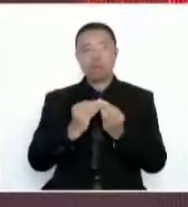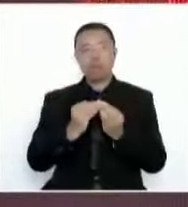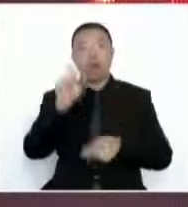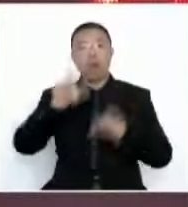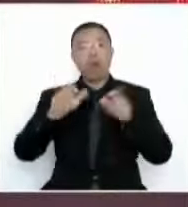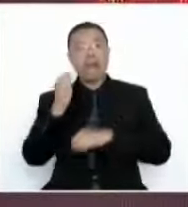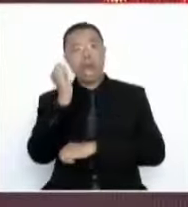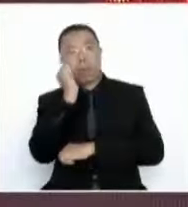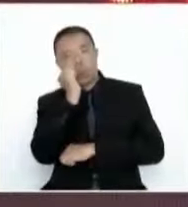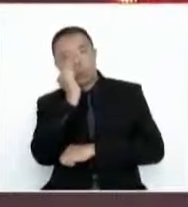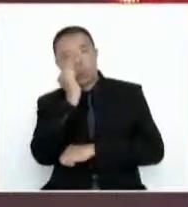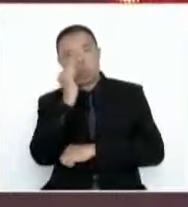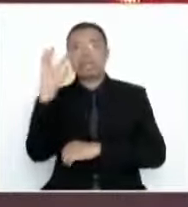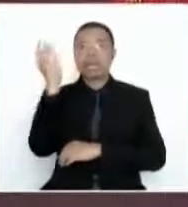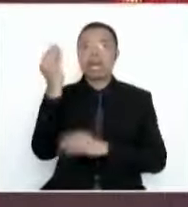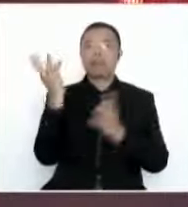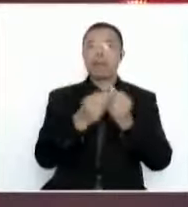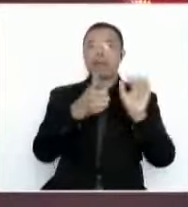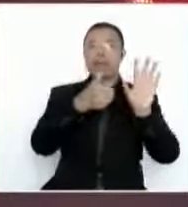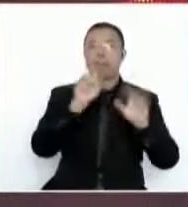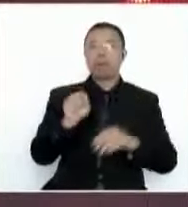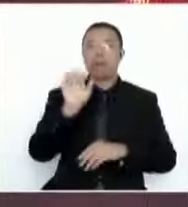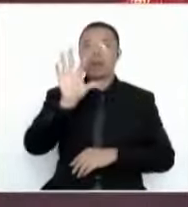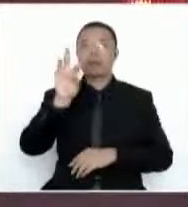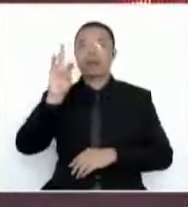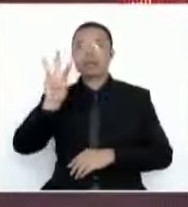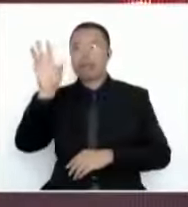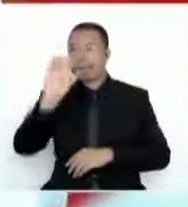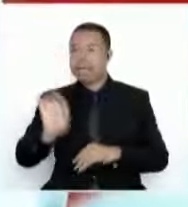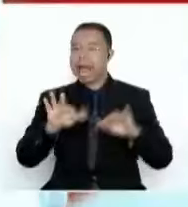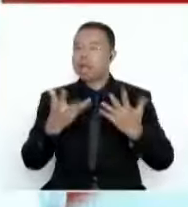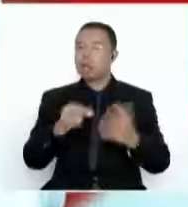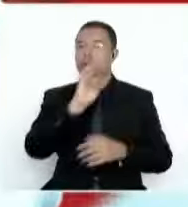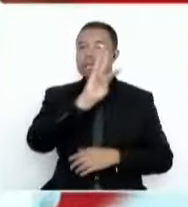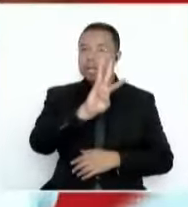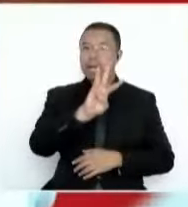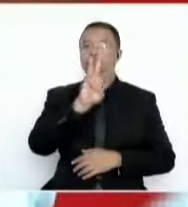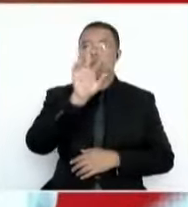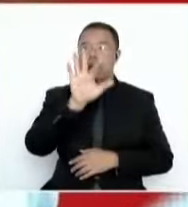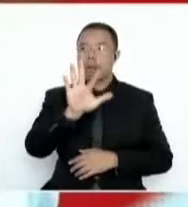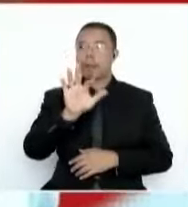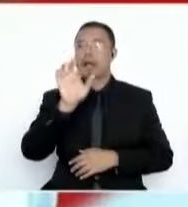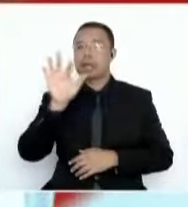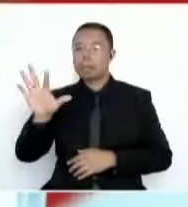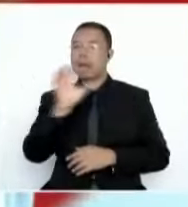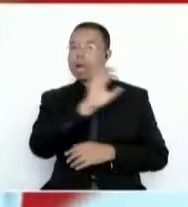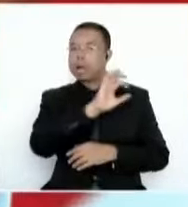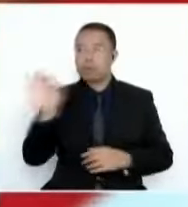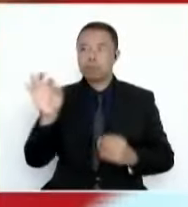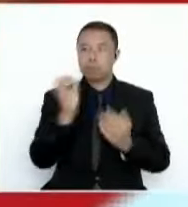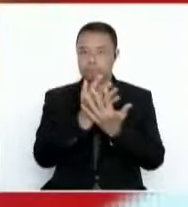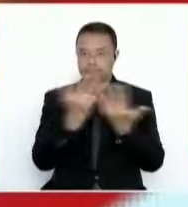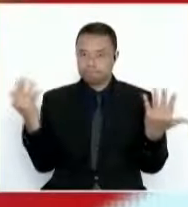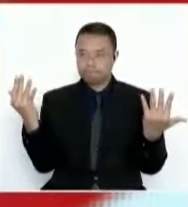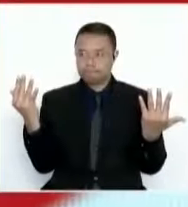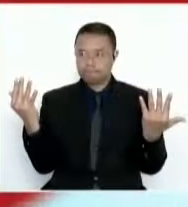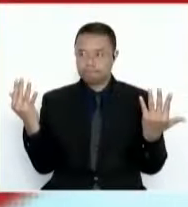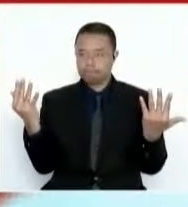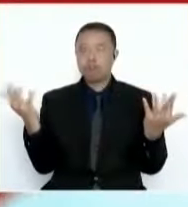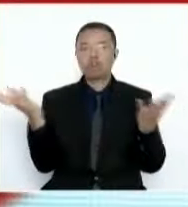Jakarta mencapai 6,53% atau 355.000 orang